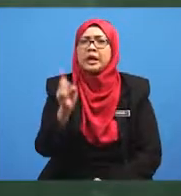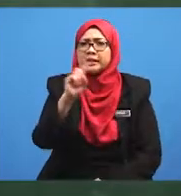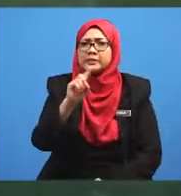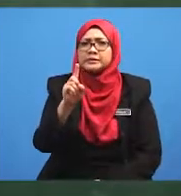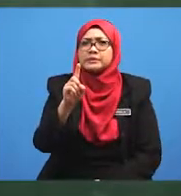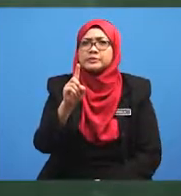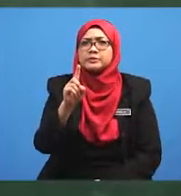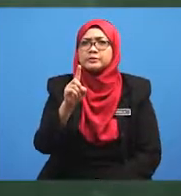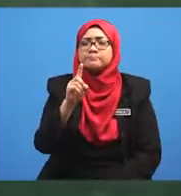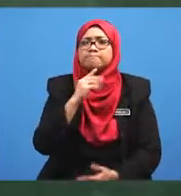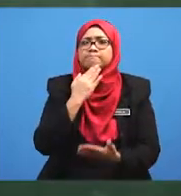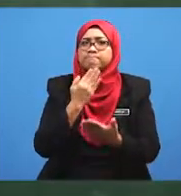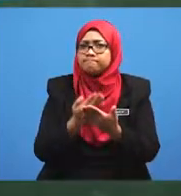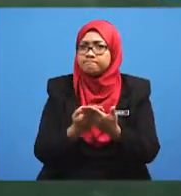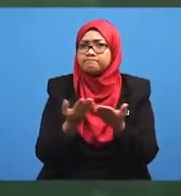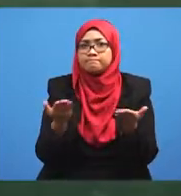paling baik?